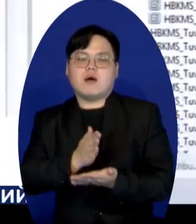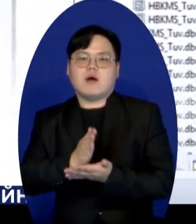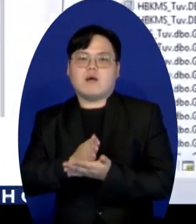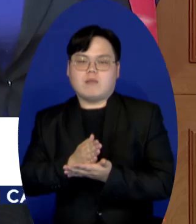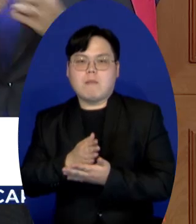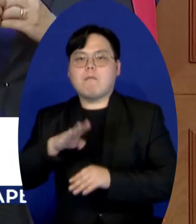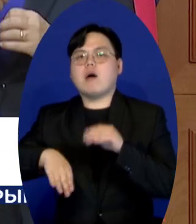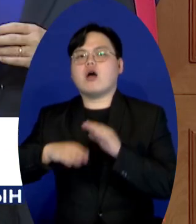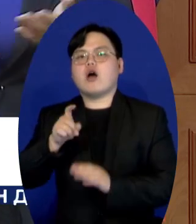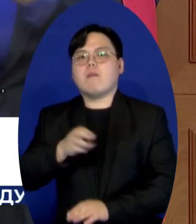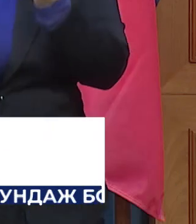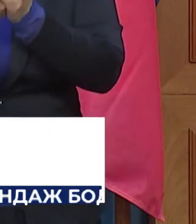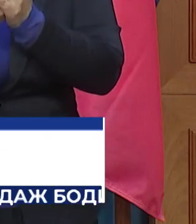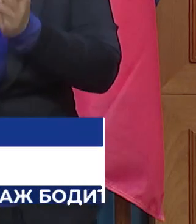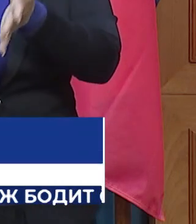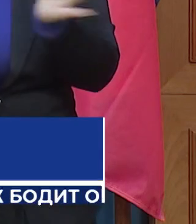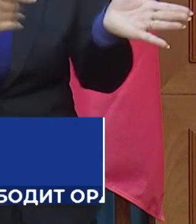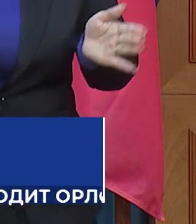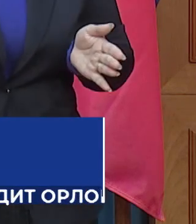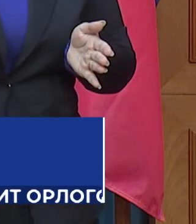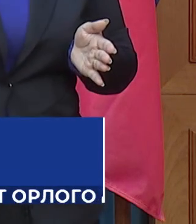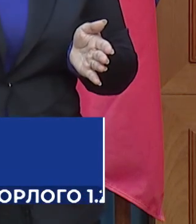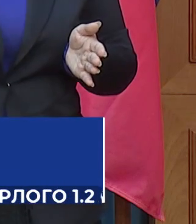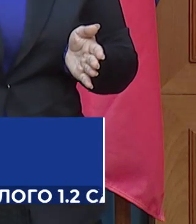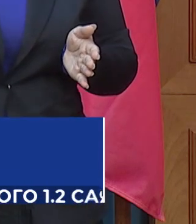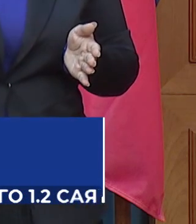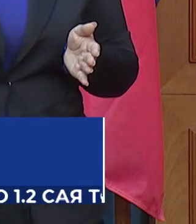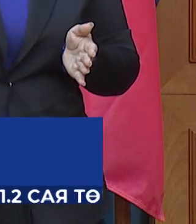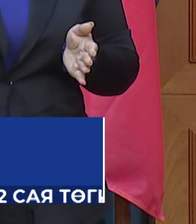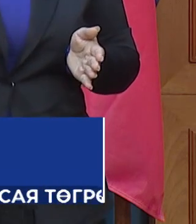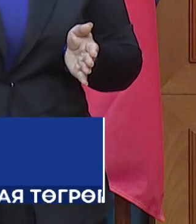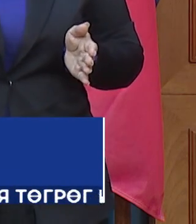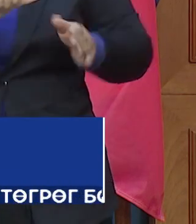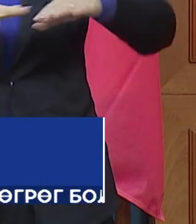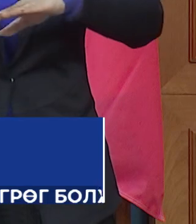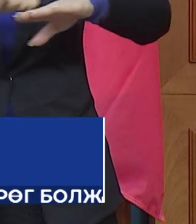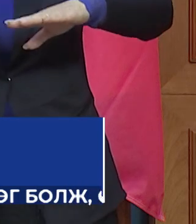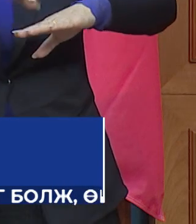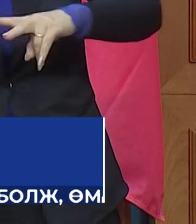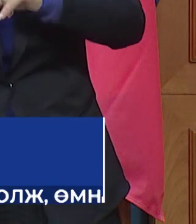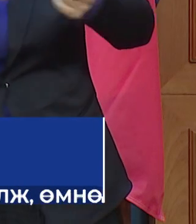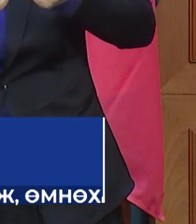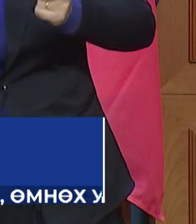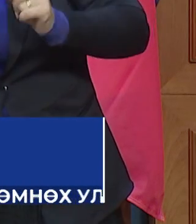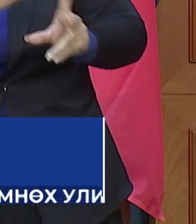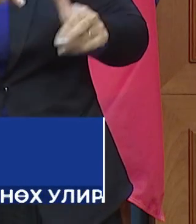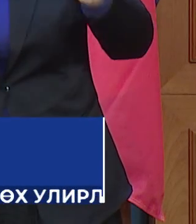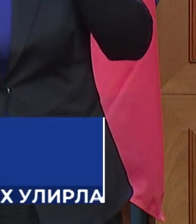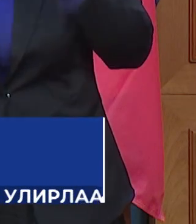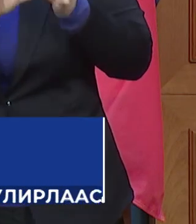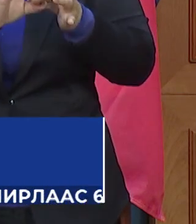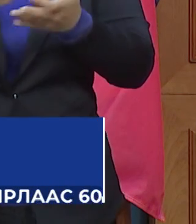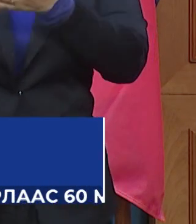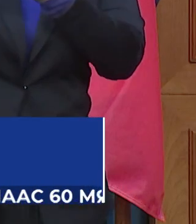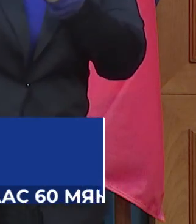хэллээ. Тэгэхээр бид нар энэ геодезийн салбарын эргэцүүлэн орчныг сайжруулах нь одоо нэлээд хід хідэн чиглэлээр өмнөх